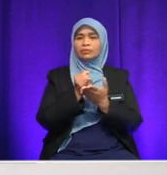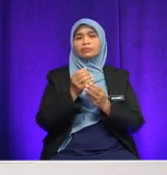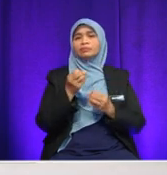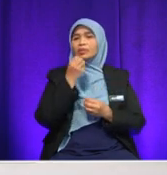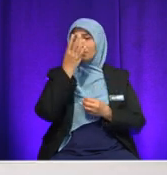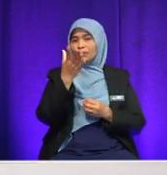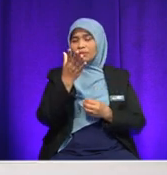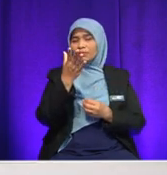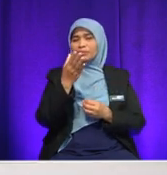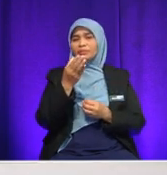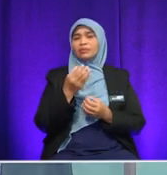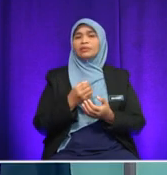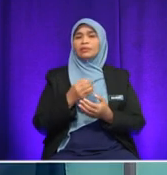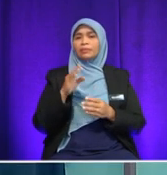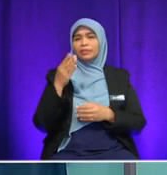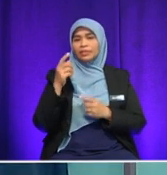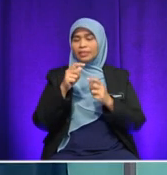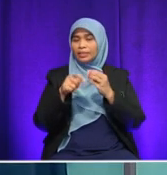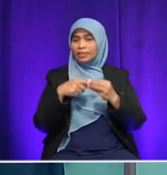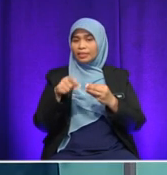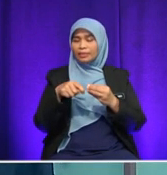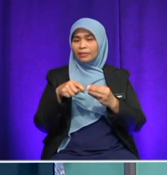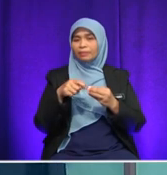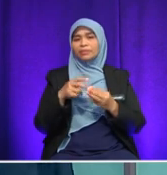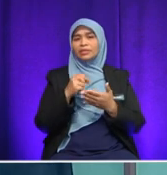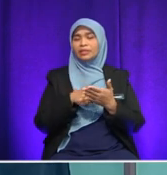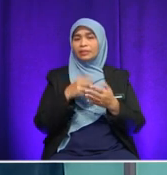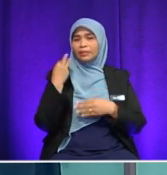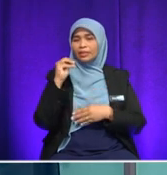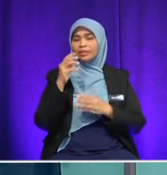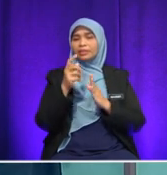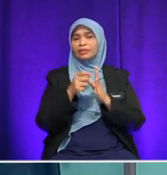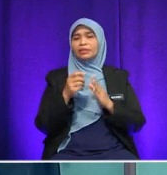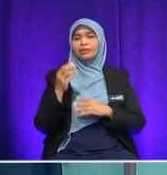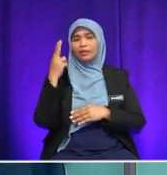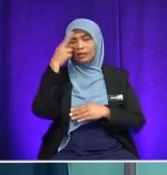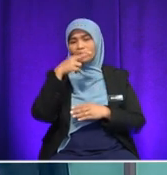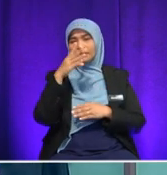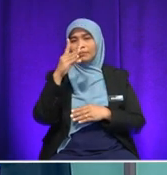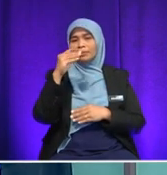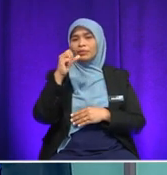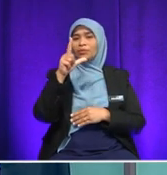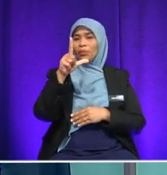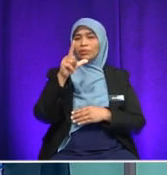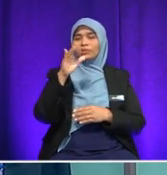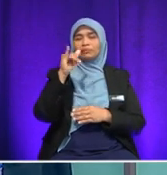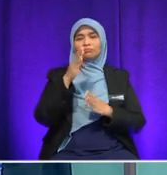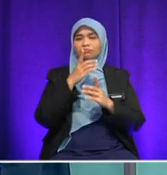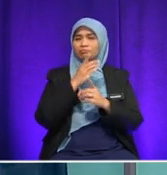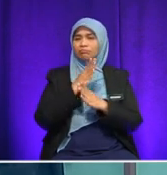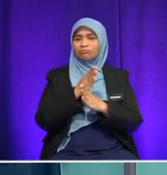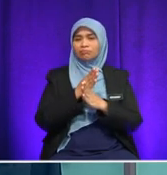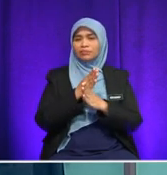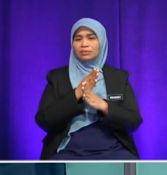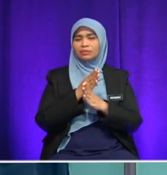terang menyatakan tentang penilaian mereka terhadap Dol yang sebenarnya tak ada apa-apa nilai pun. Jadi